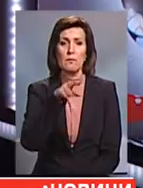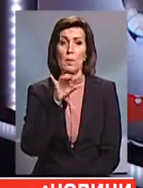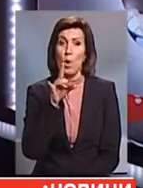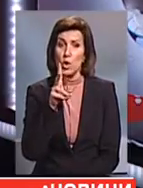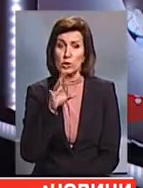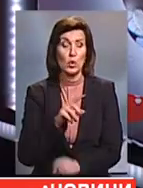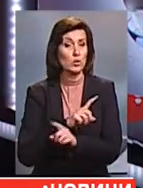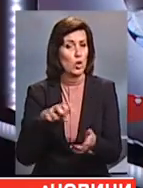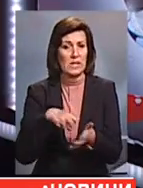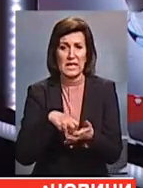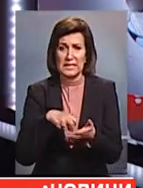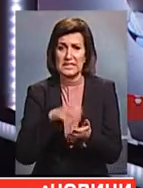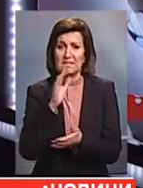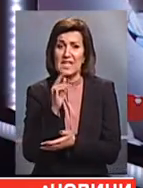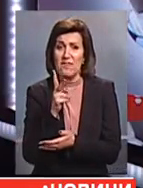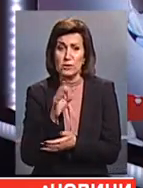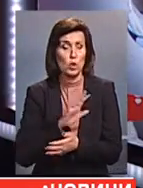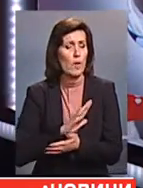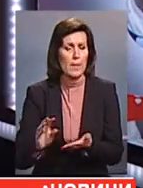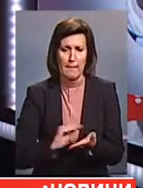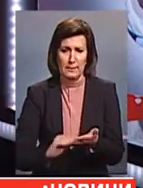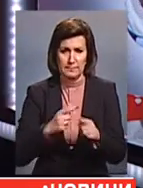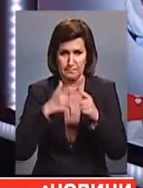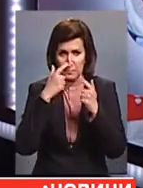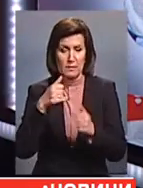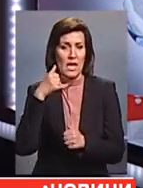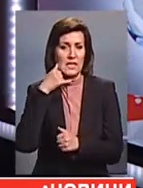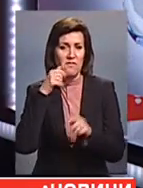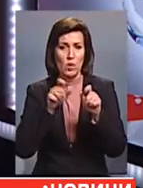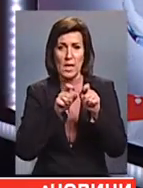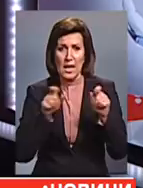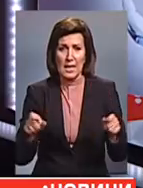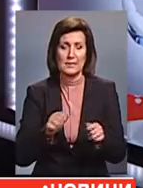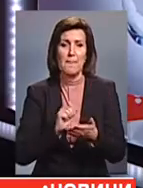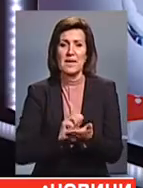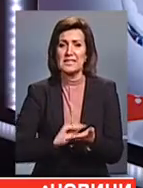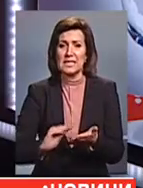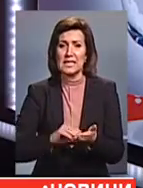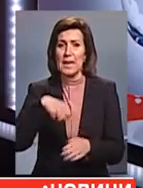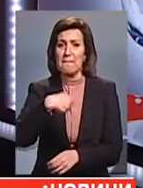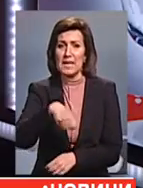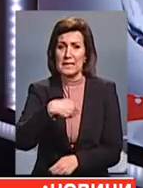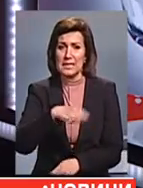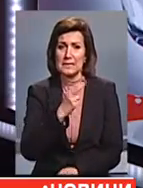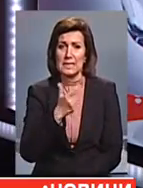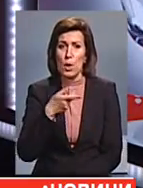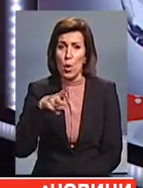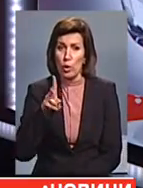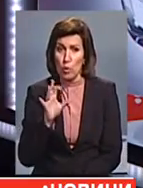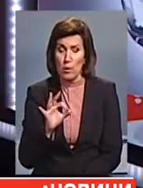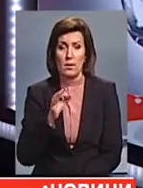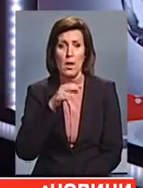Порошенко жодних листів Надії Савченко не писав. Про це повідомив телефоном агентство «Уніан» прес-секретар президента Святослав Циголко. Він